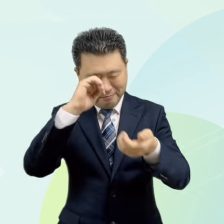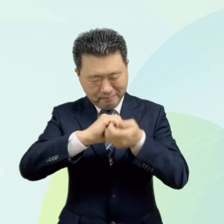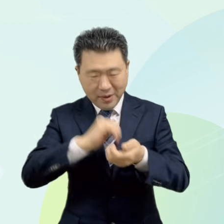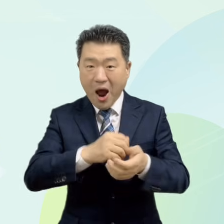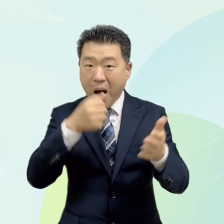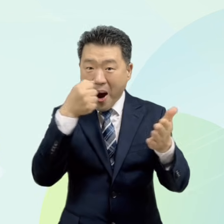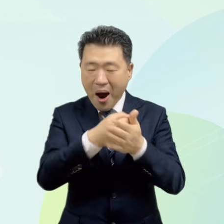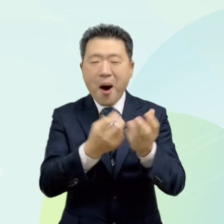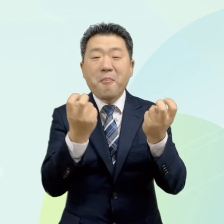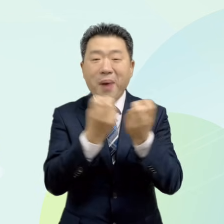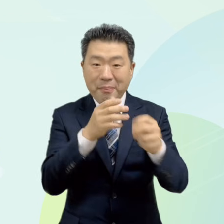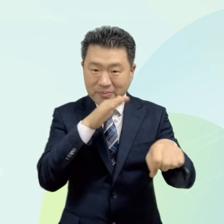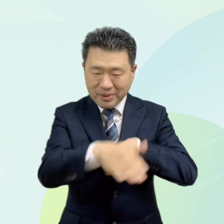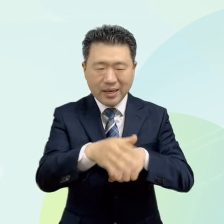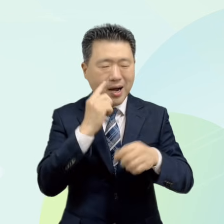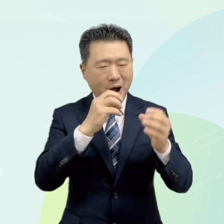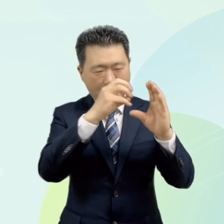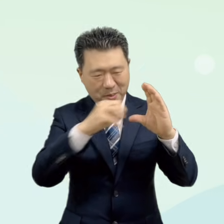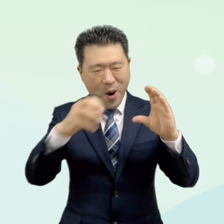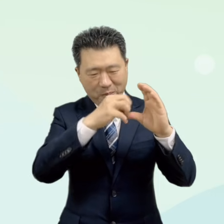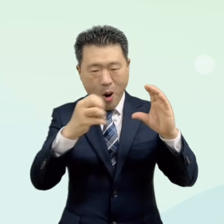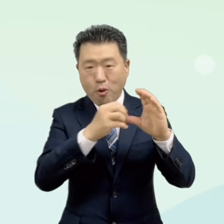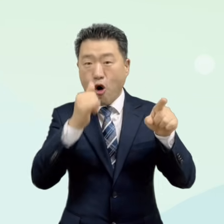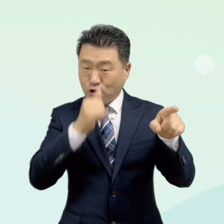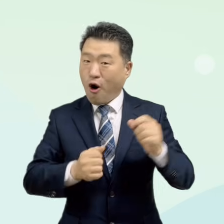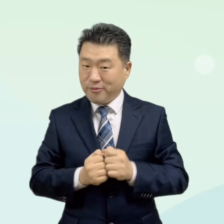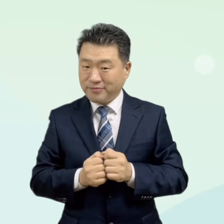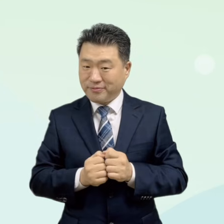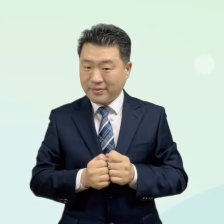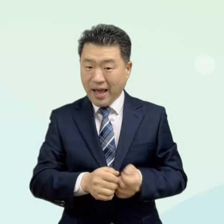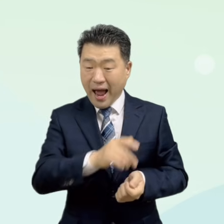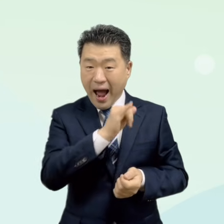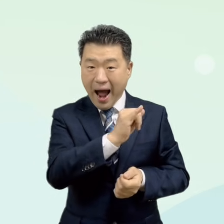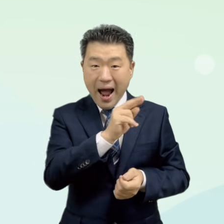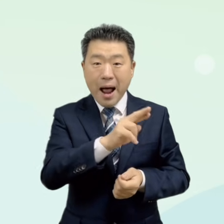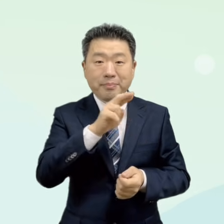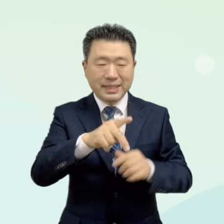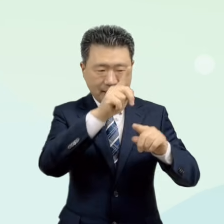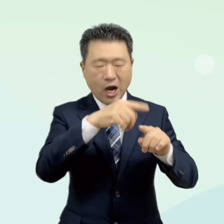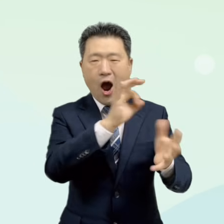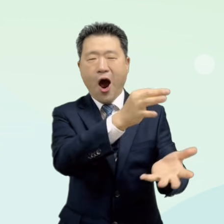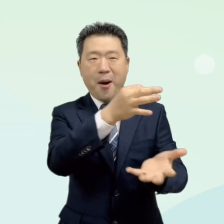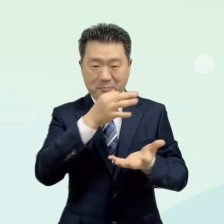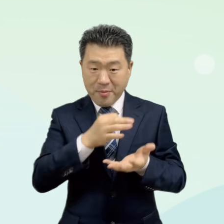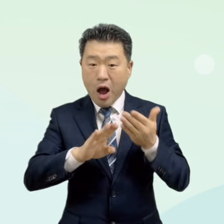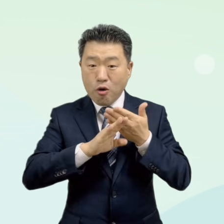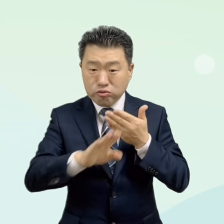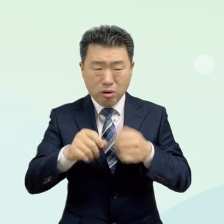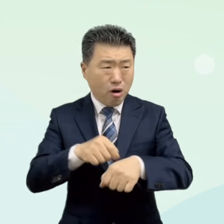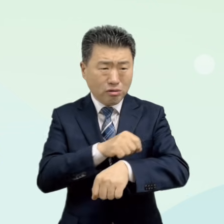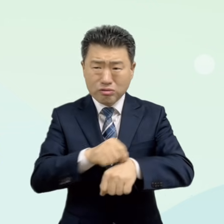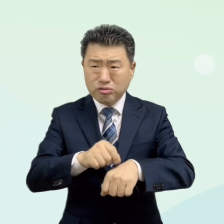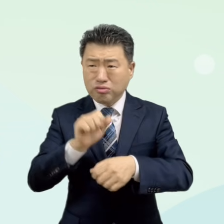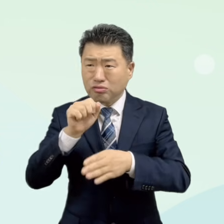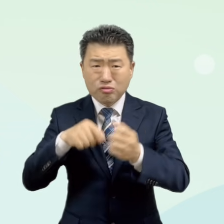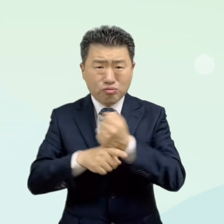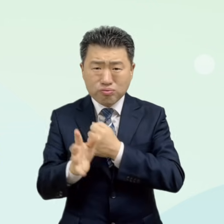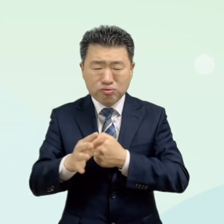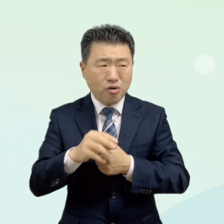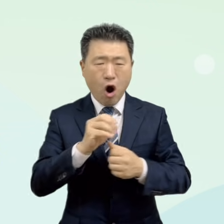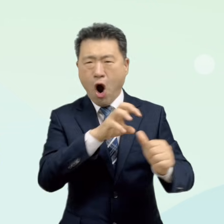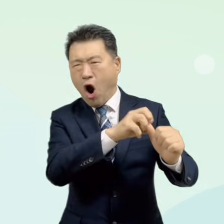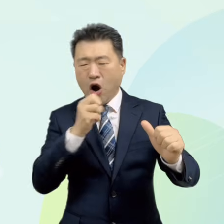방식에 따라 차감하게 됩니다. IRP로 퇴직금을 지급받고 나서 특별한 사유 없이 바로